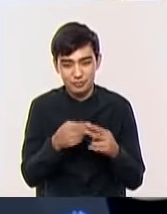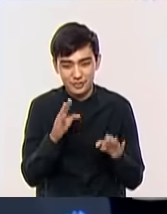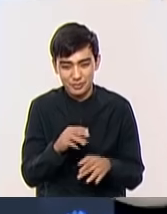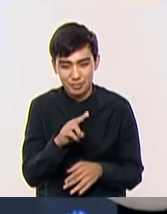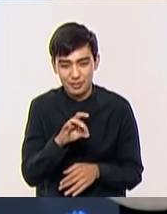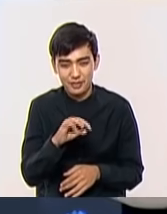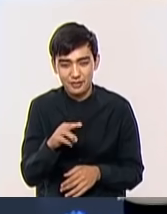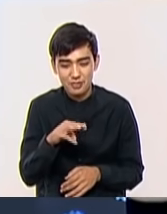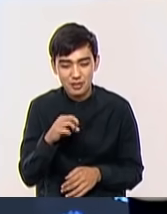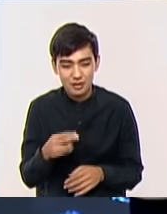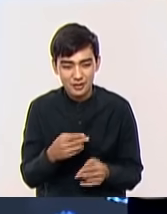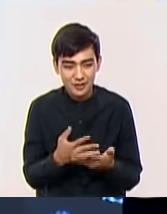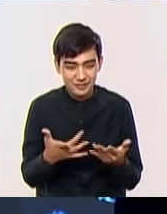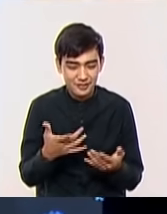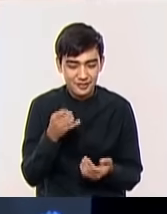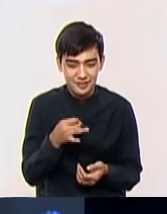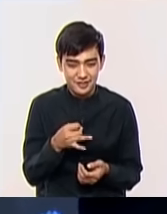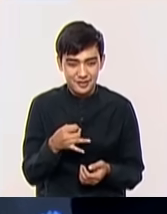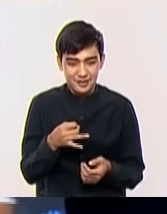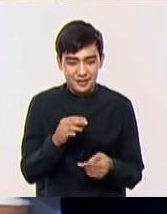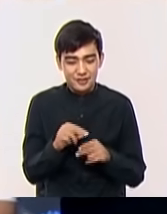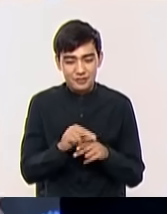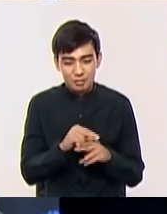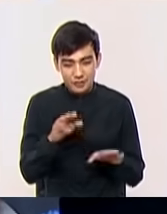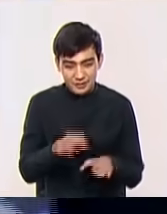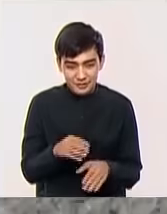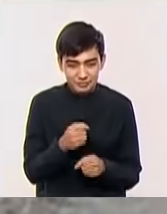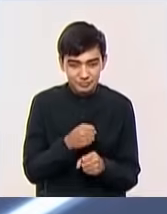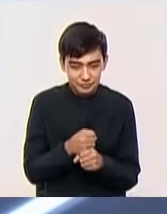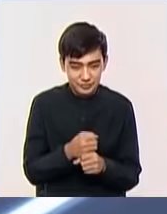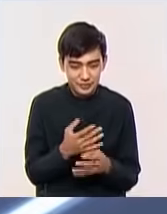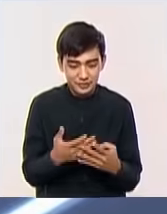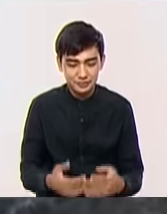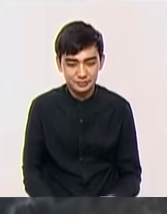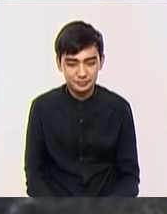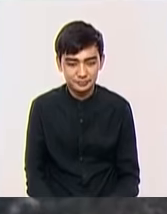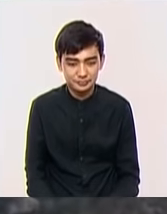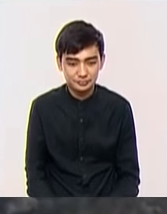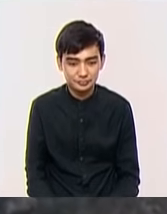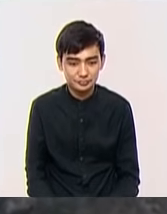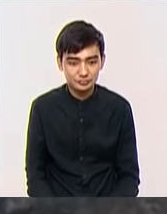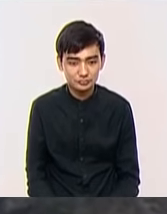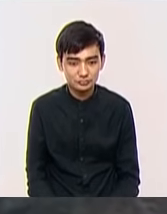предметов. Вот и сотрудникам исправительных учреждений приходится применять смекалку.